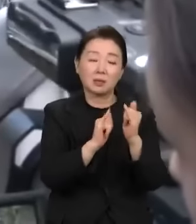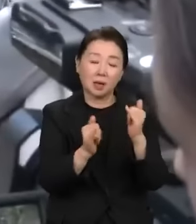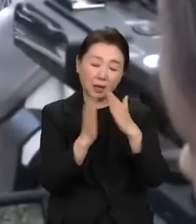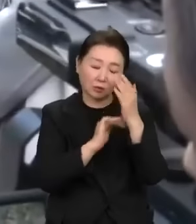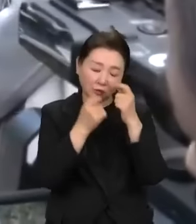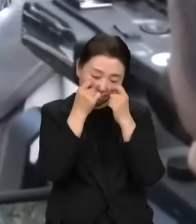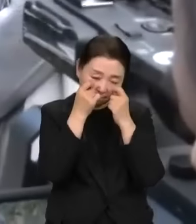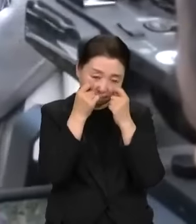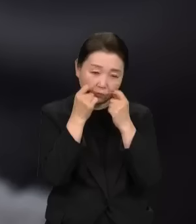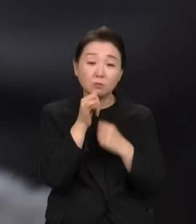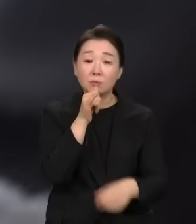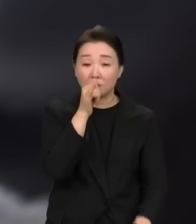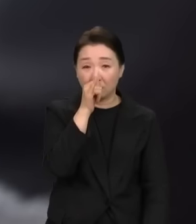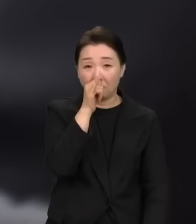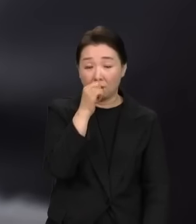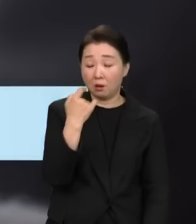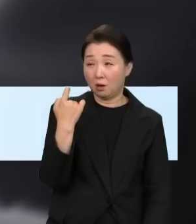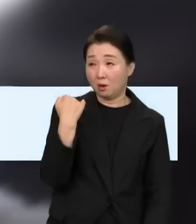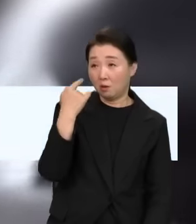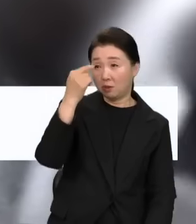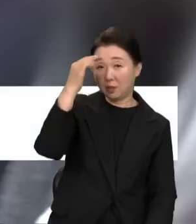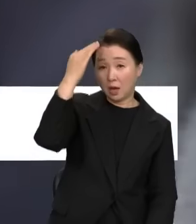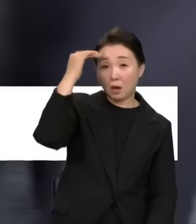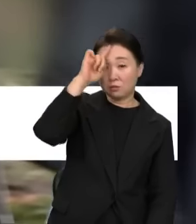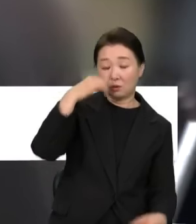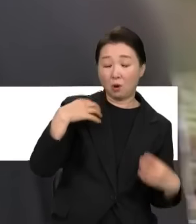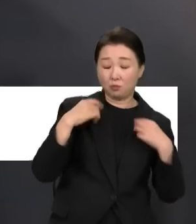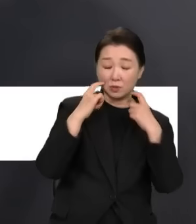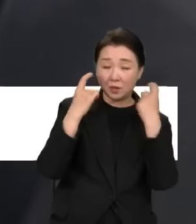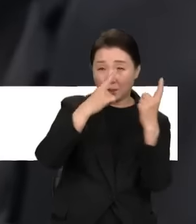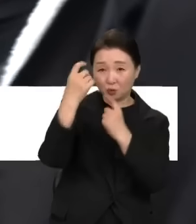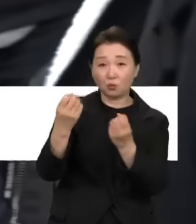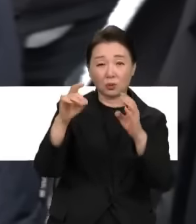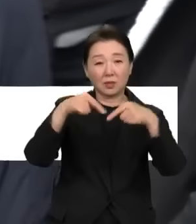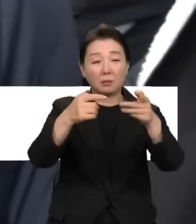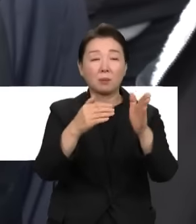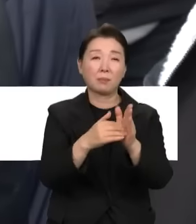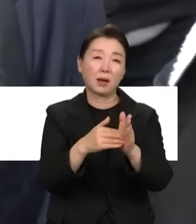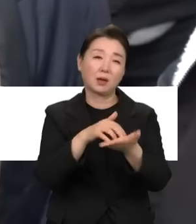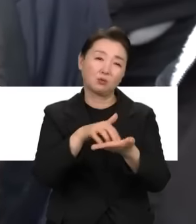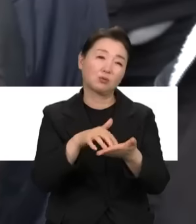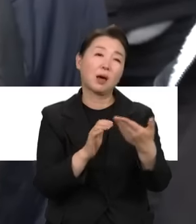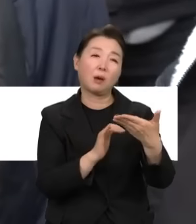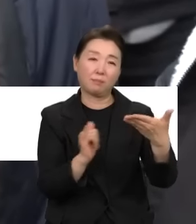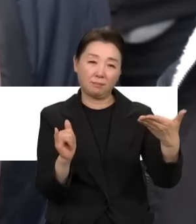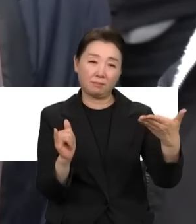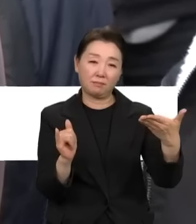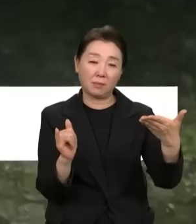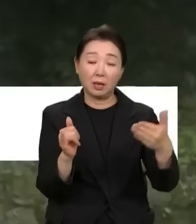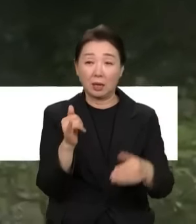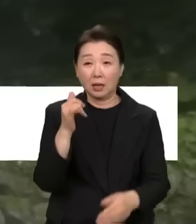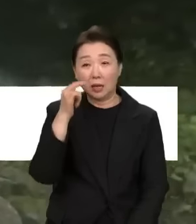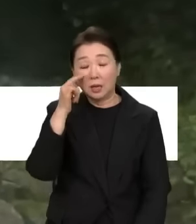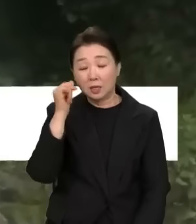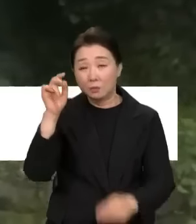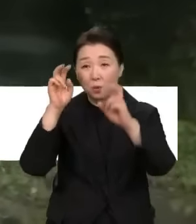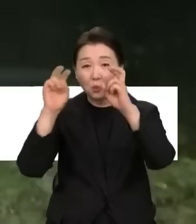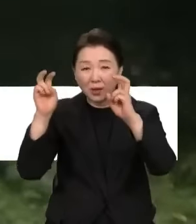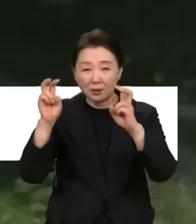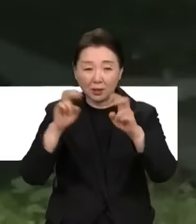훔칩니다. 어제 우리 정부의 개별 추도식에 참석한 유가족은 9명입니다. 일본 기업이 밝힌